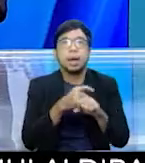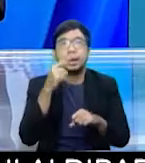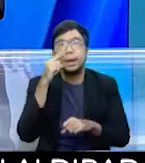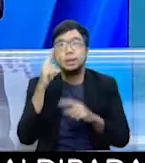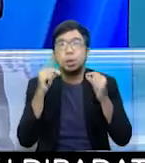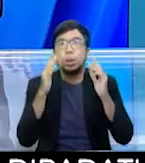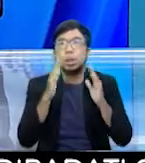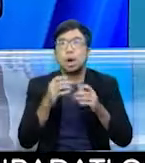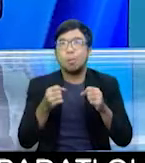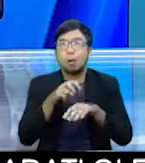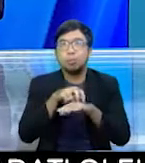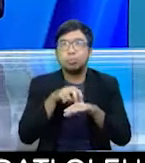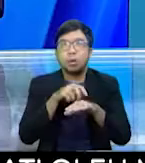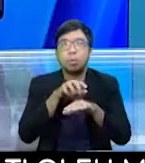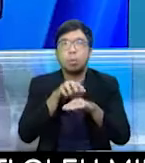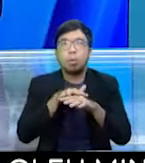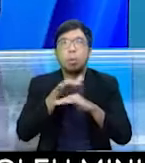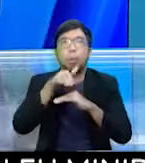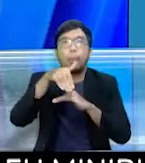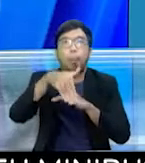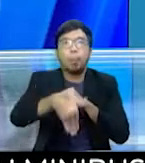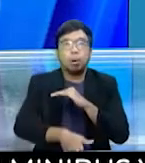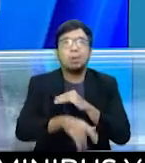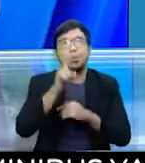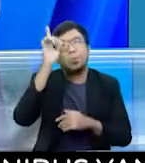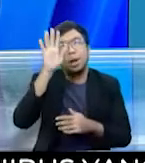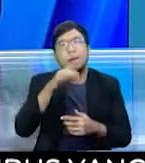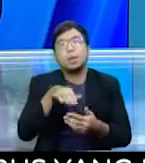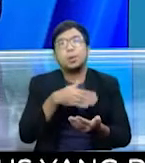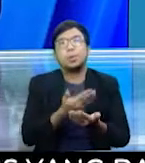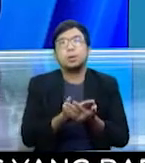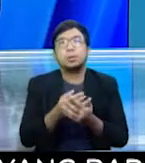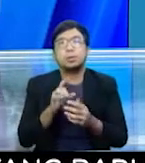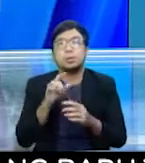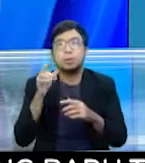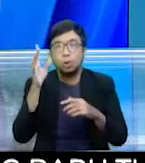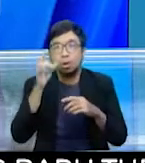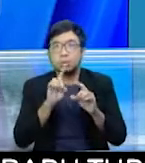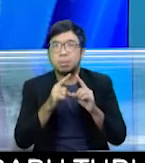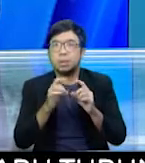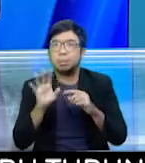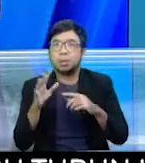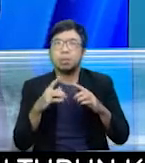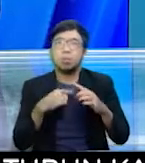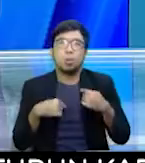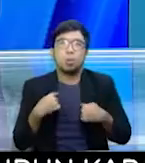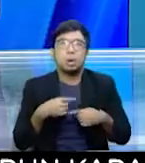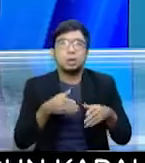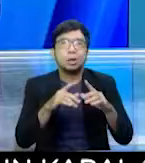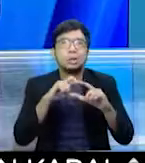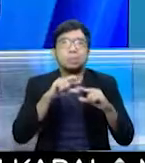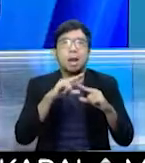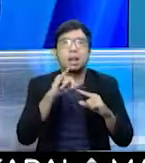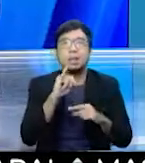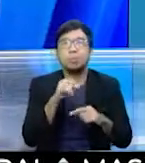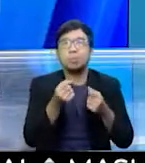minibus syarat penumpang masuk jurang. 1 orang tewas dan belasan lainnya luka-luka. Sementara di jalur Cipali, sebuah mobil menabrak minibus di